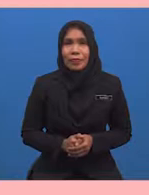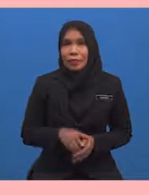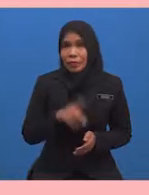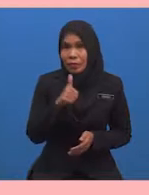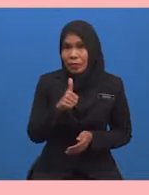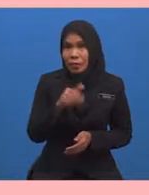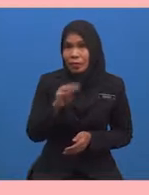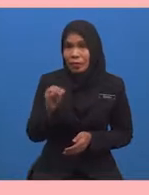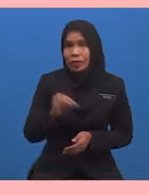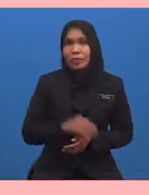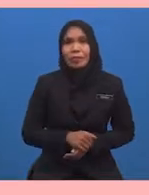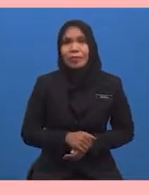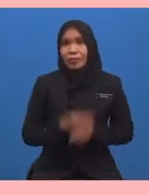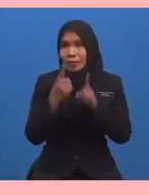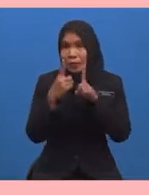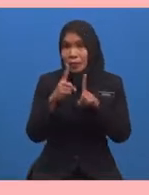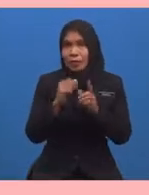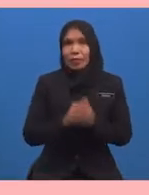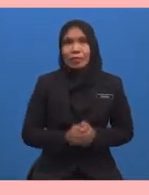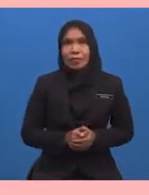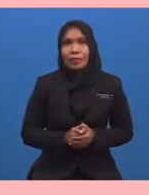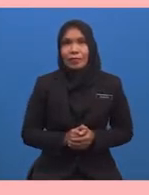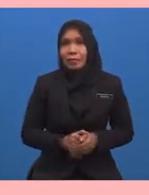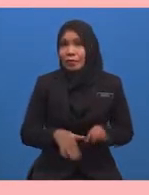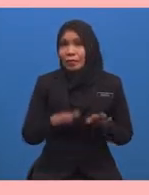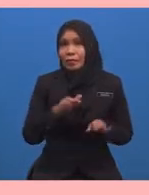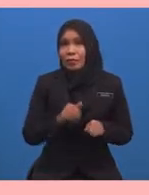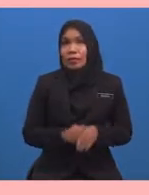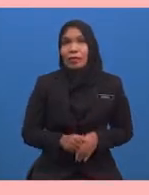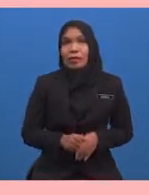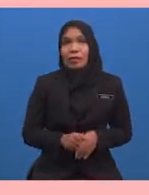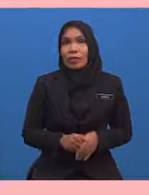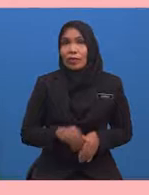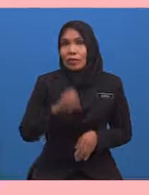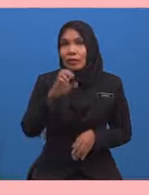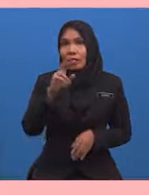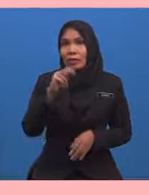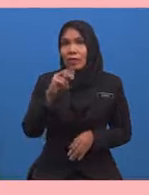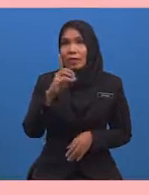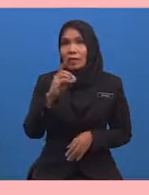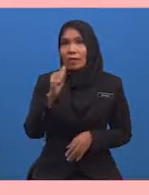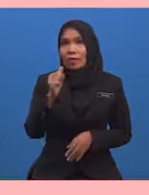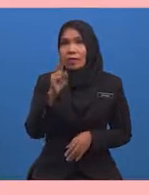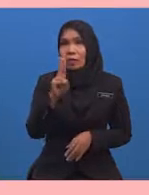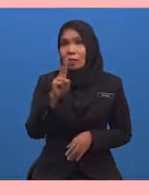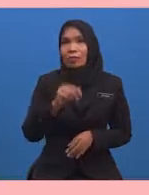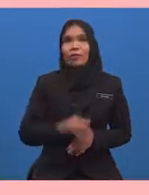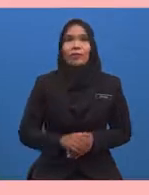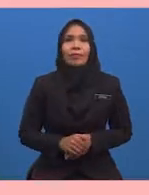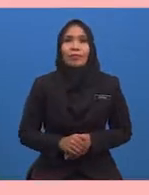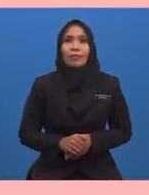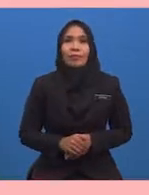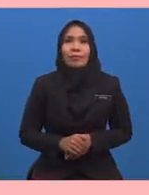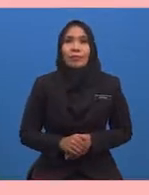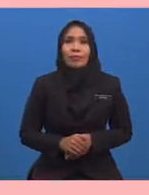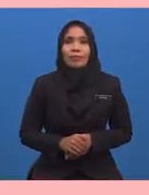Bagus murid-murid. Jawapannya ialah Sungai Endau yang merupakan sempadan antara negeri